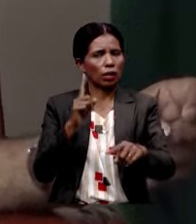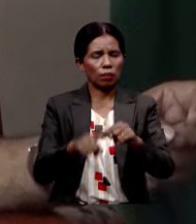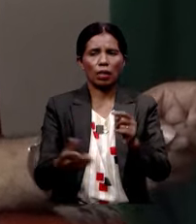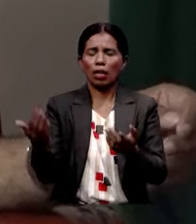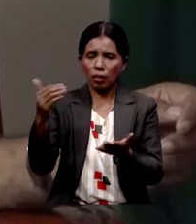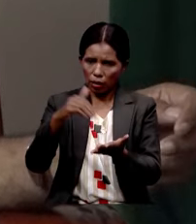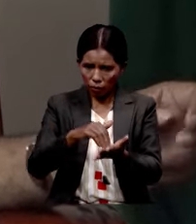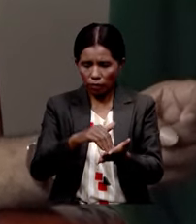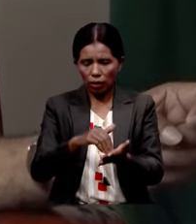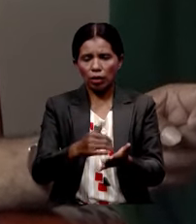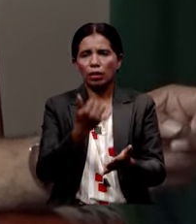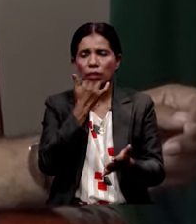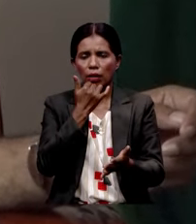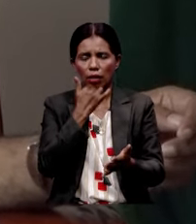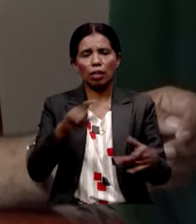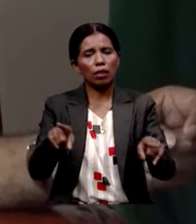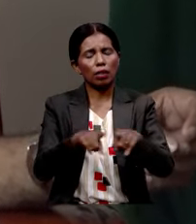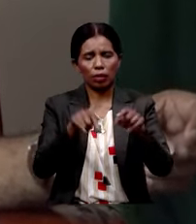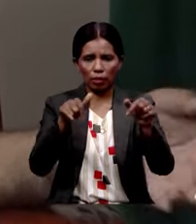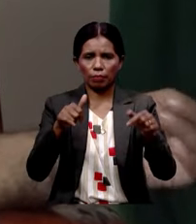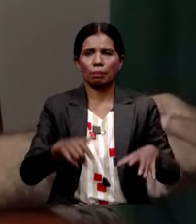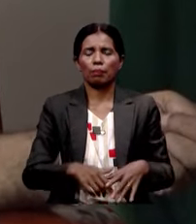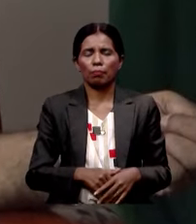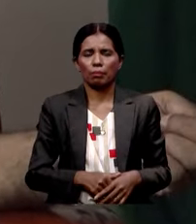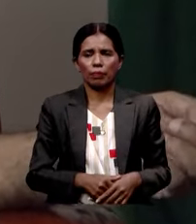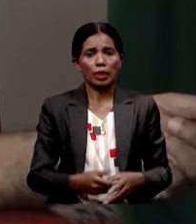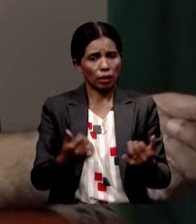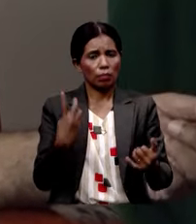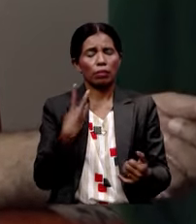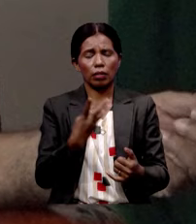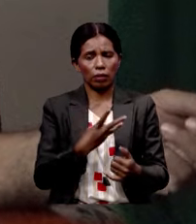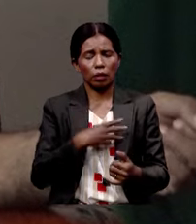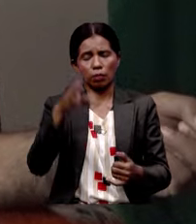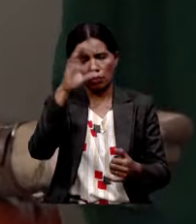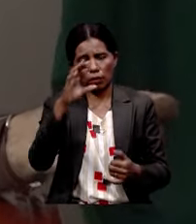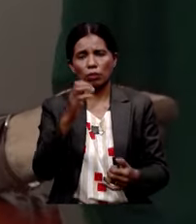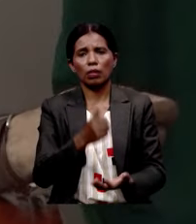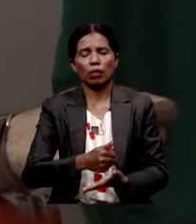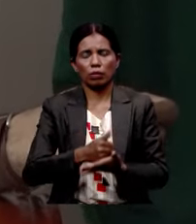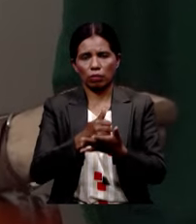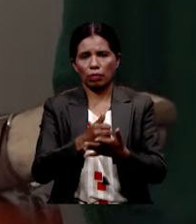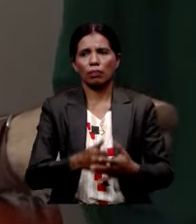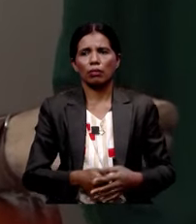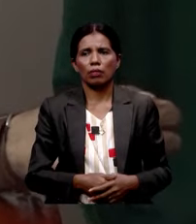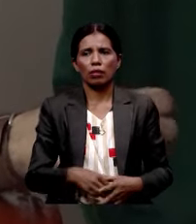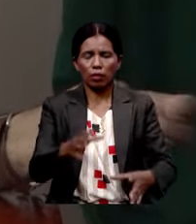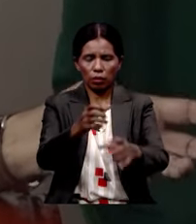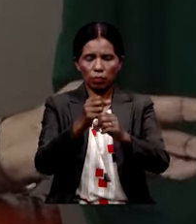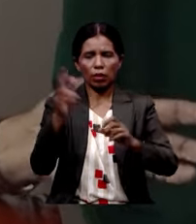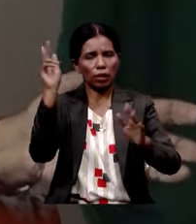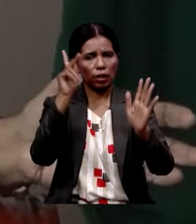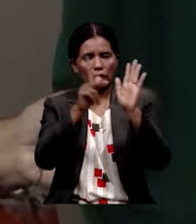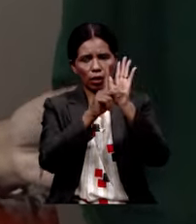falio situasaun sira ida be nasa ne be ida ne ita ita buka resolve sekarang si murid keisha ne nantau hau